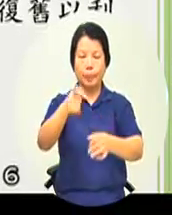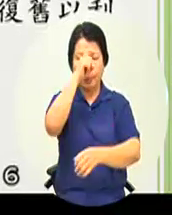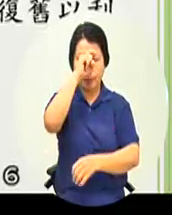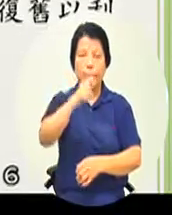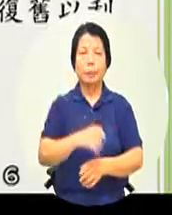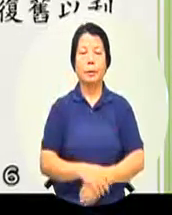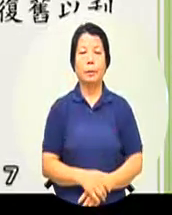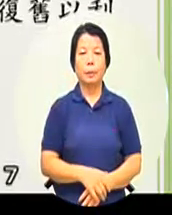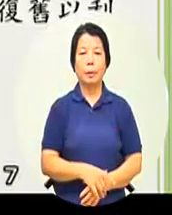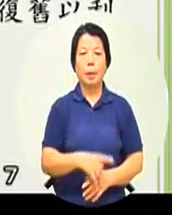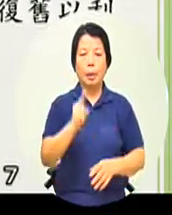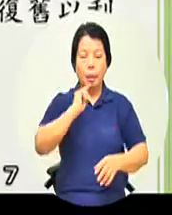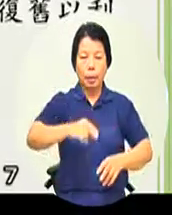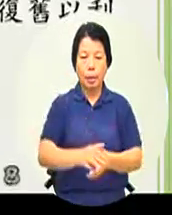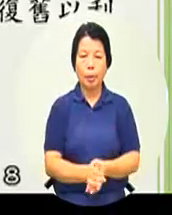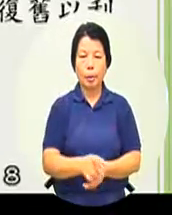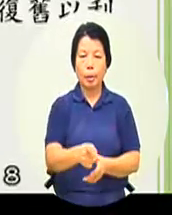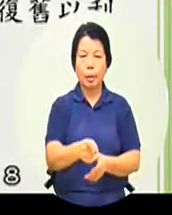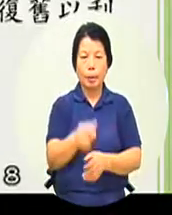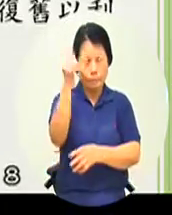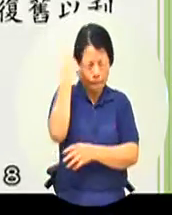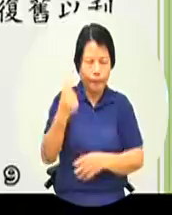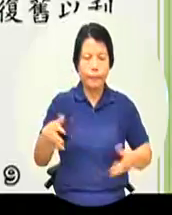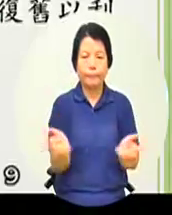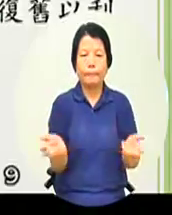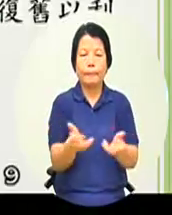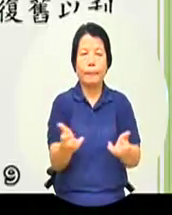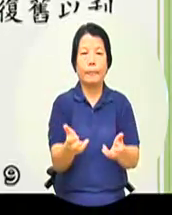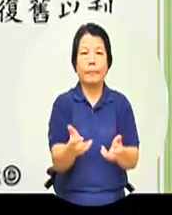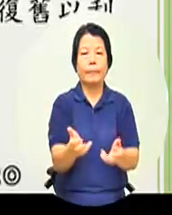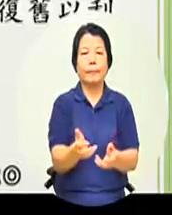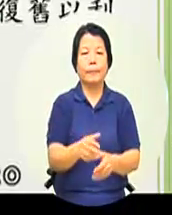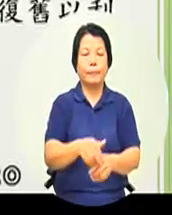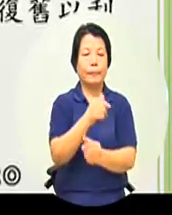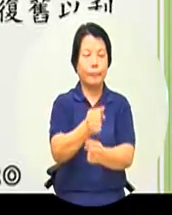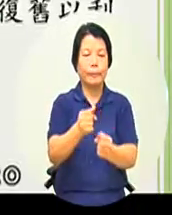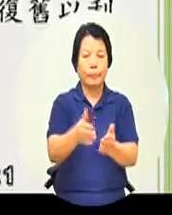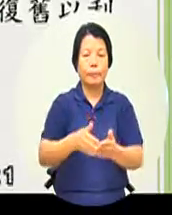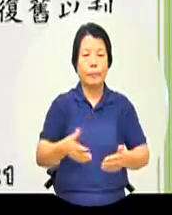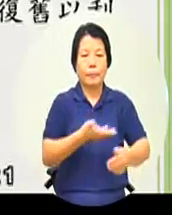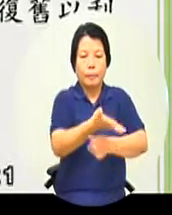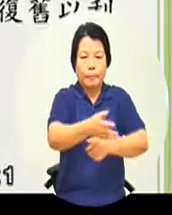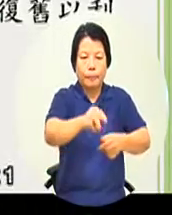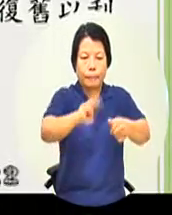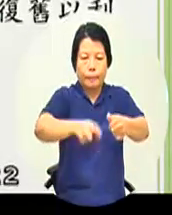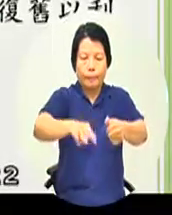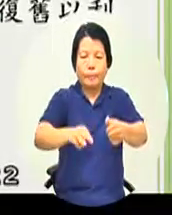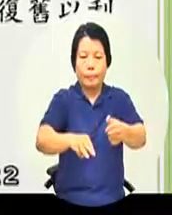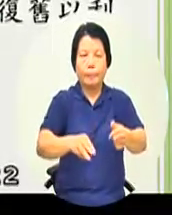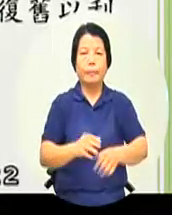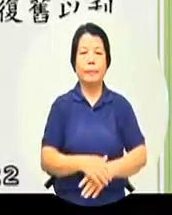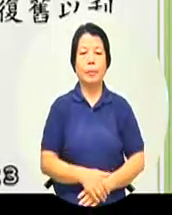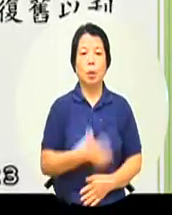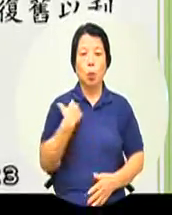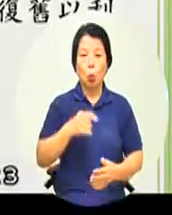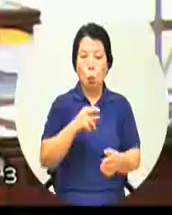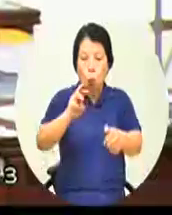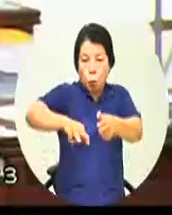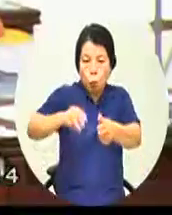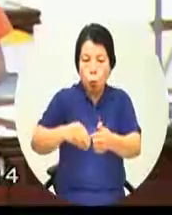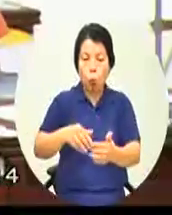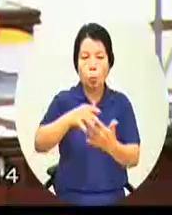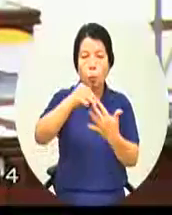当讲早日的将这个球场的复旧嘞哈，以及各级选手的训练。当然，训练一个选手嘞，唔是